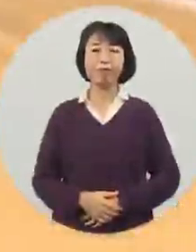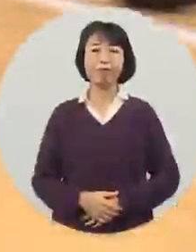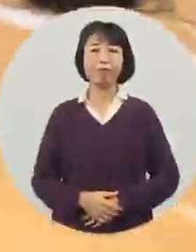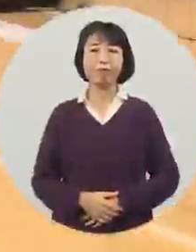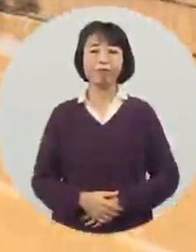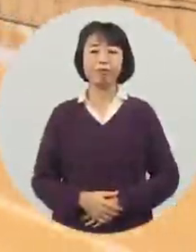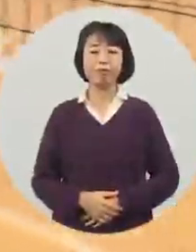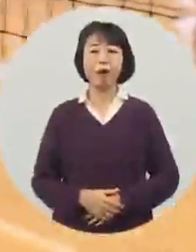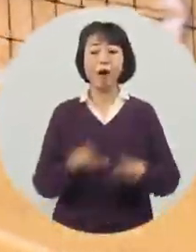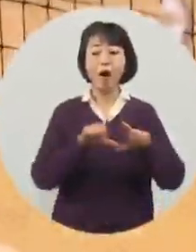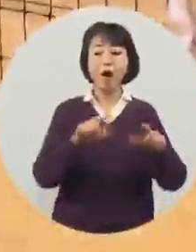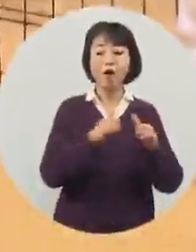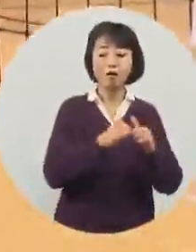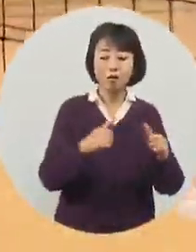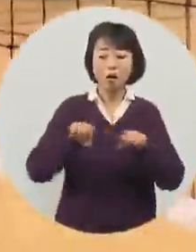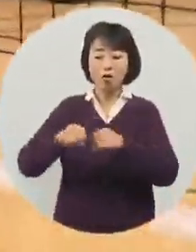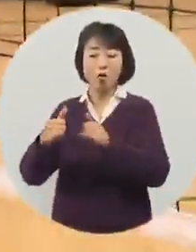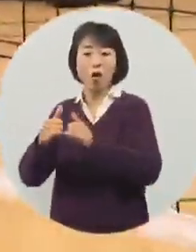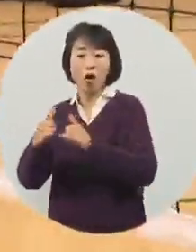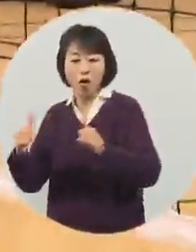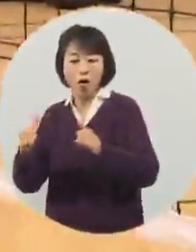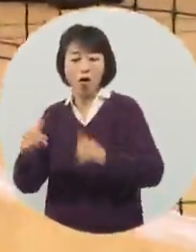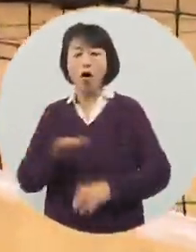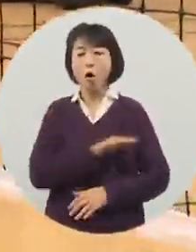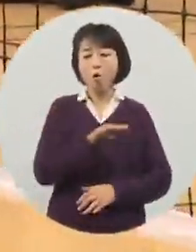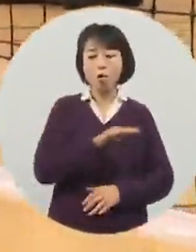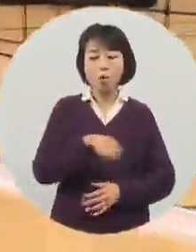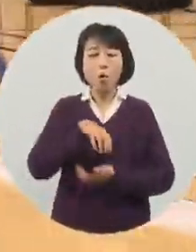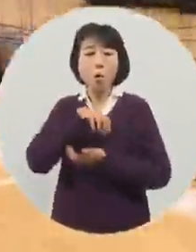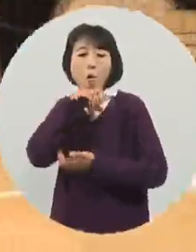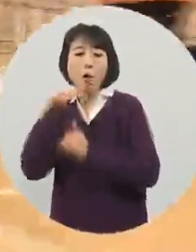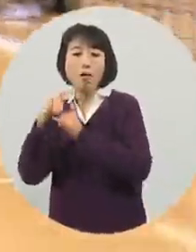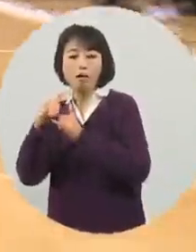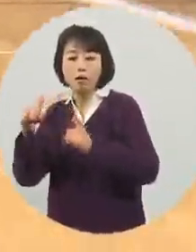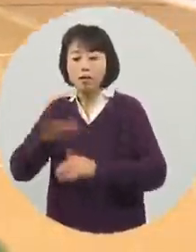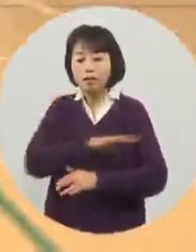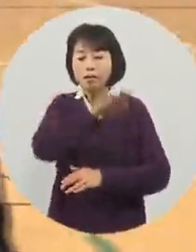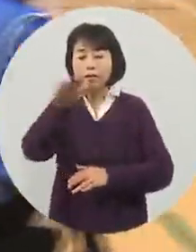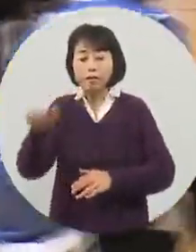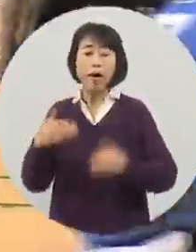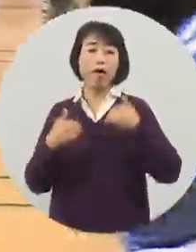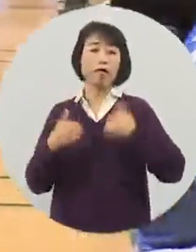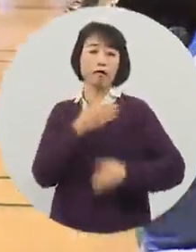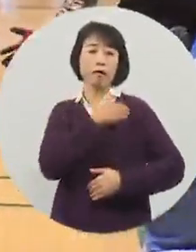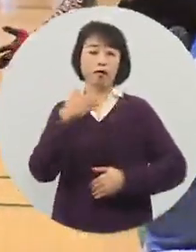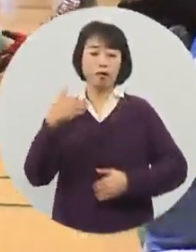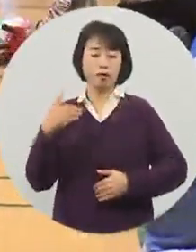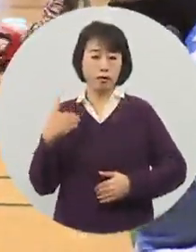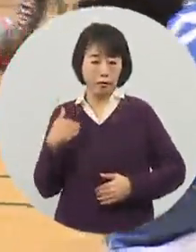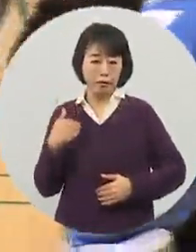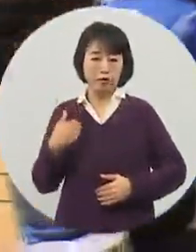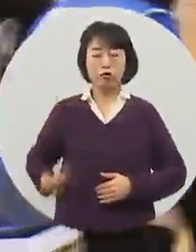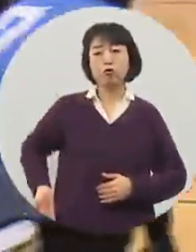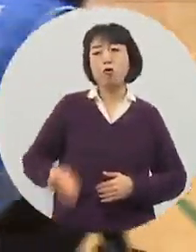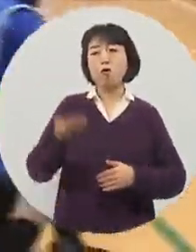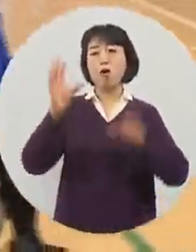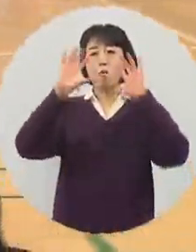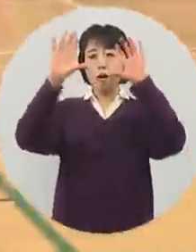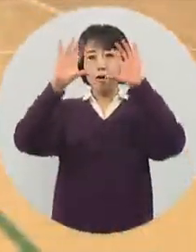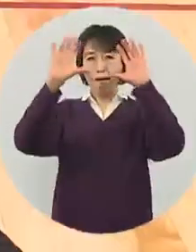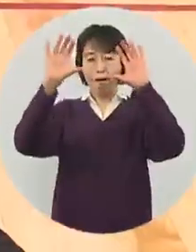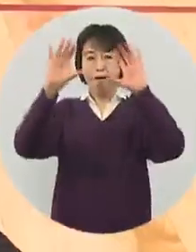健常者や障害者、子どもからお年寄りまで楽しめるローリングバレーボール、参加者の皆さ